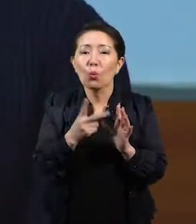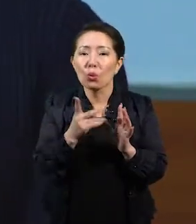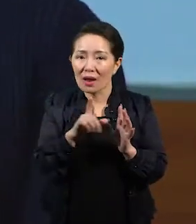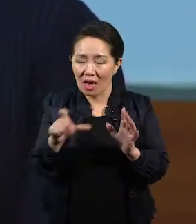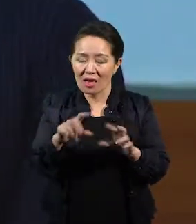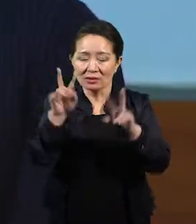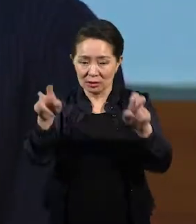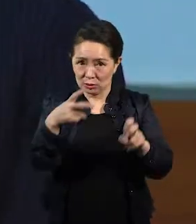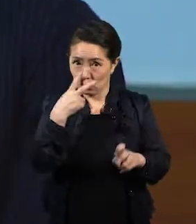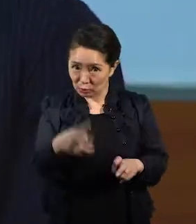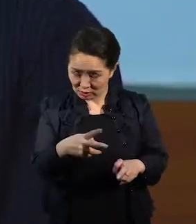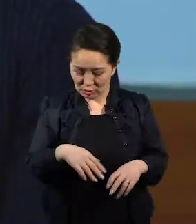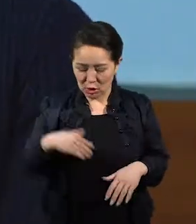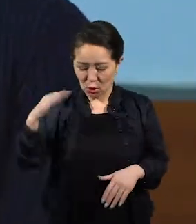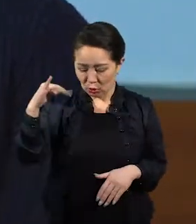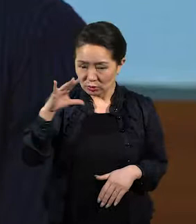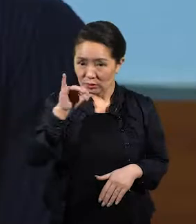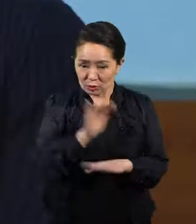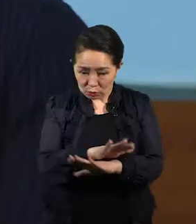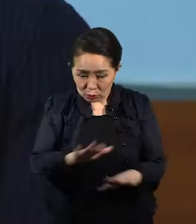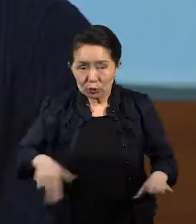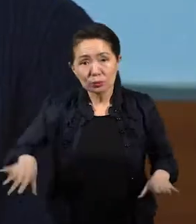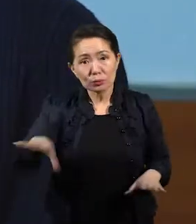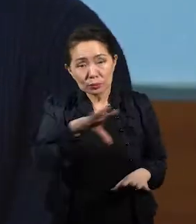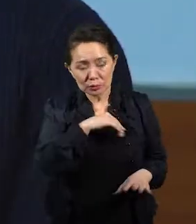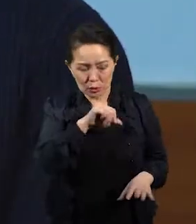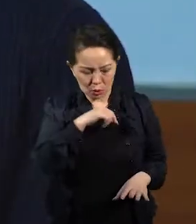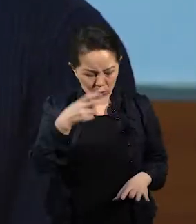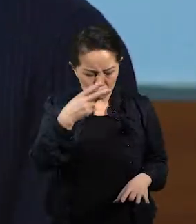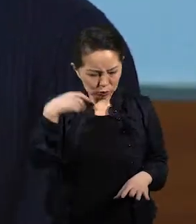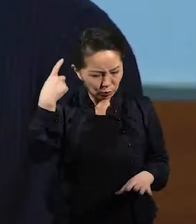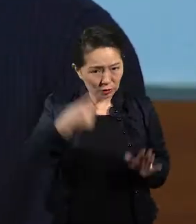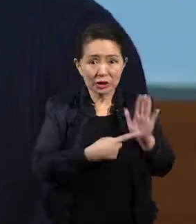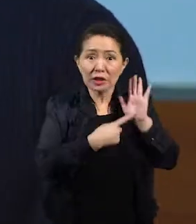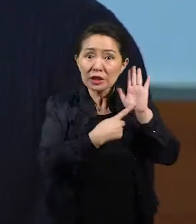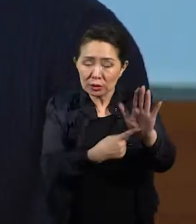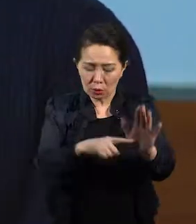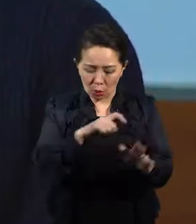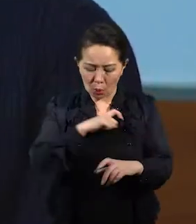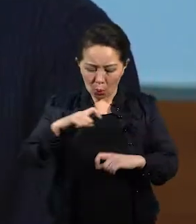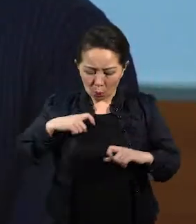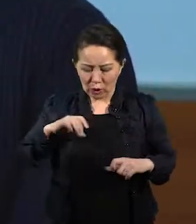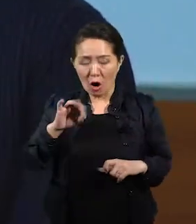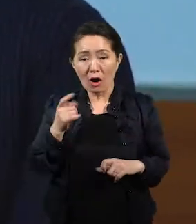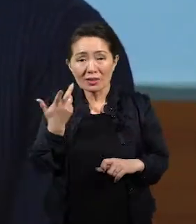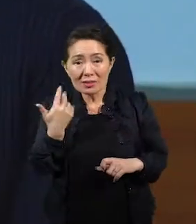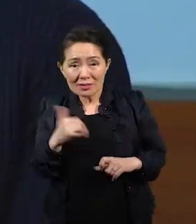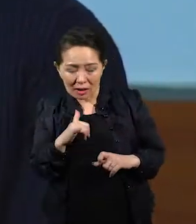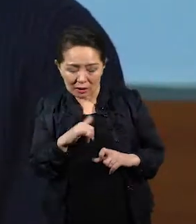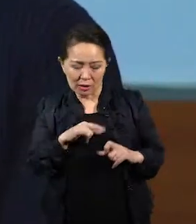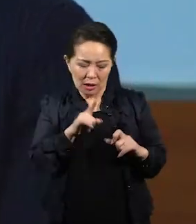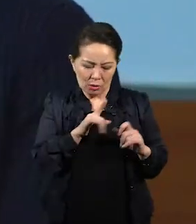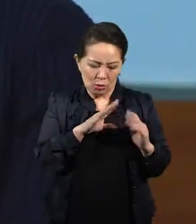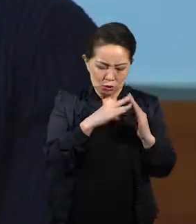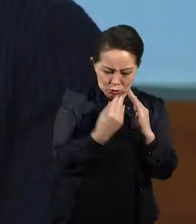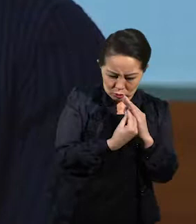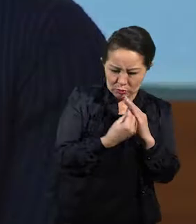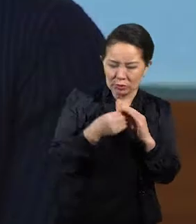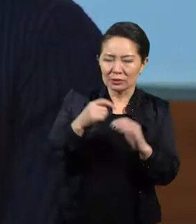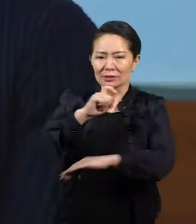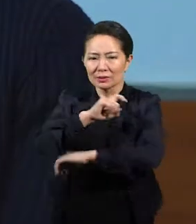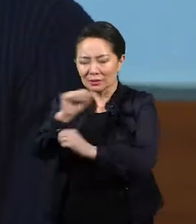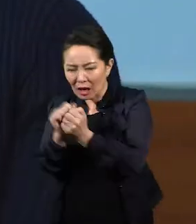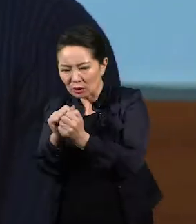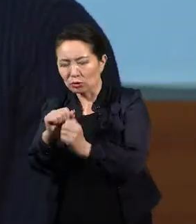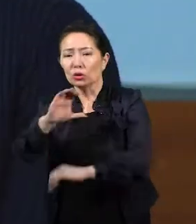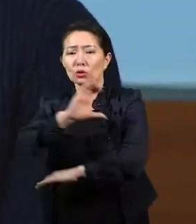өсвөр насны хүүхдүүд бид нар өөрийн үзэл бодлыг илэрхийлэх хувийн орон зай нууцын дээр хүрээллийг зөвхөн гэр бүл, найз нөхөд, сургуулийн орчин гэж